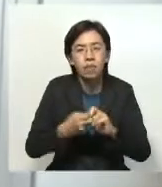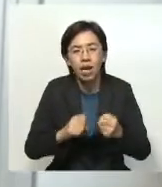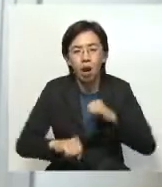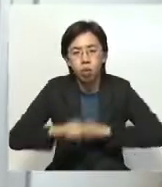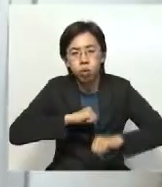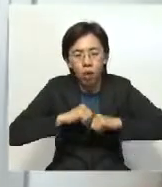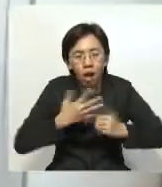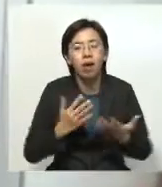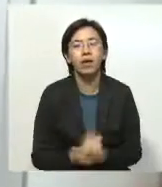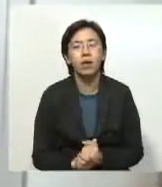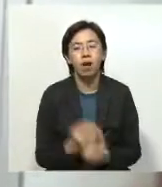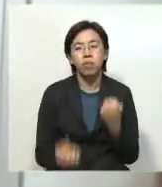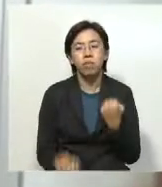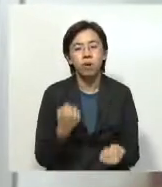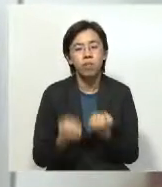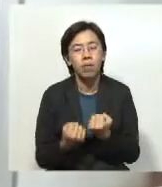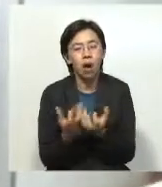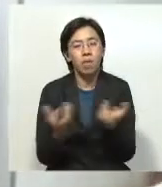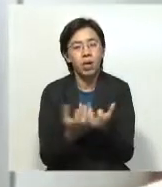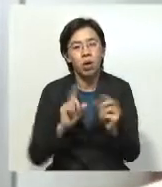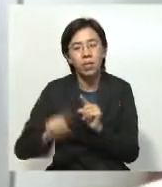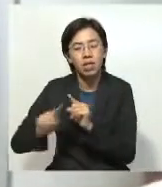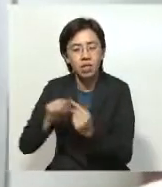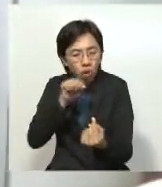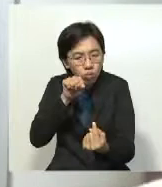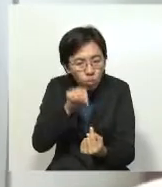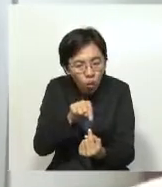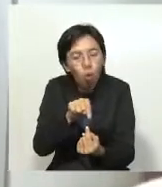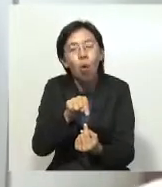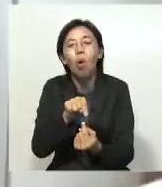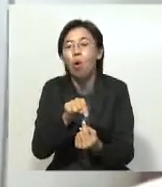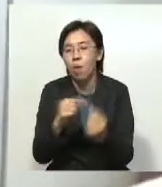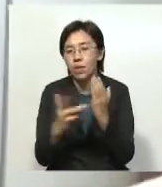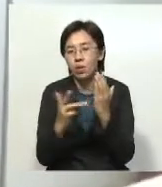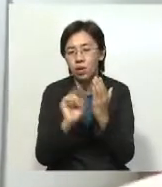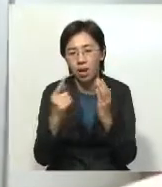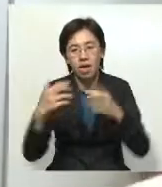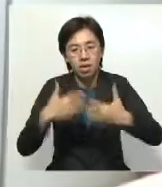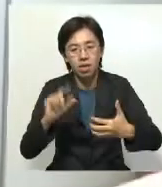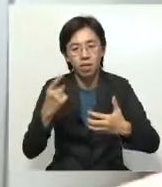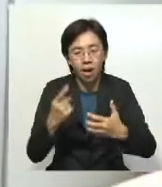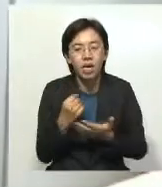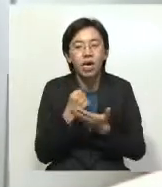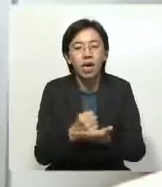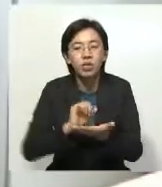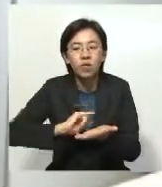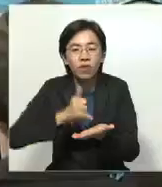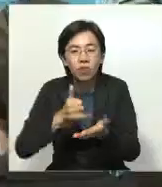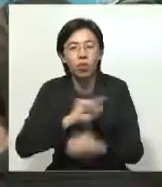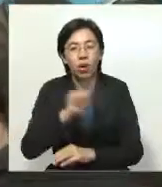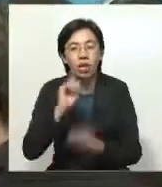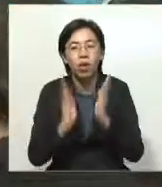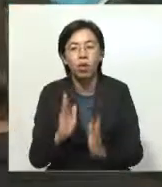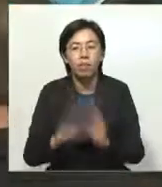มีคลินิกกายภาพบำบัดด้วยเครื่องมือกายภาพบำบัดรุ่นใหม่ล่าสุดสามารถรองรับผู้ป่วยเพื่อการฟื้นฟูได้วันละ200ค